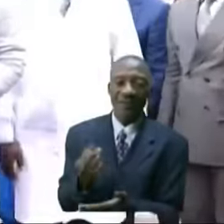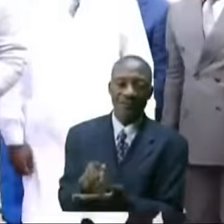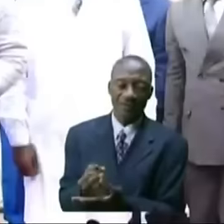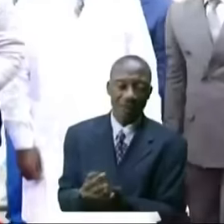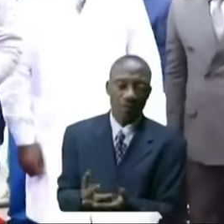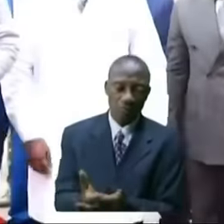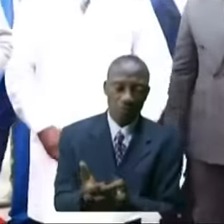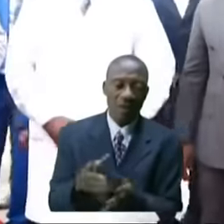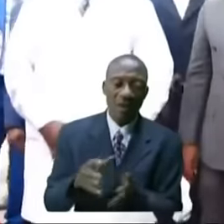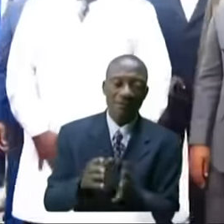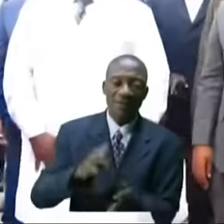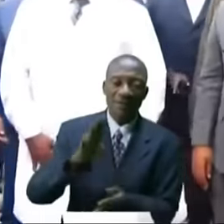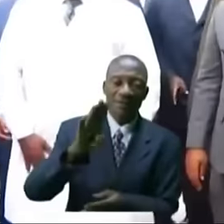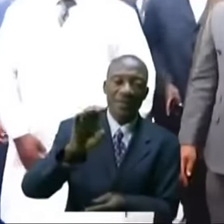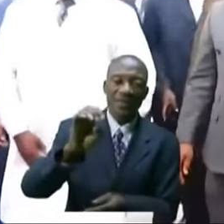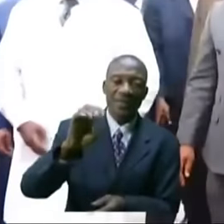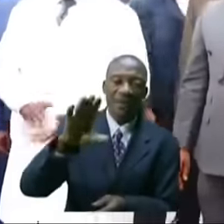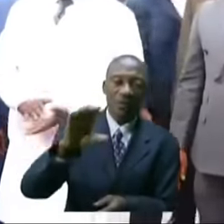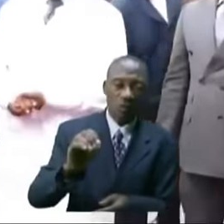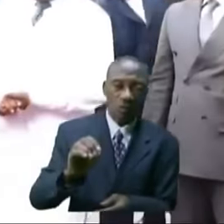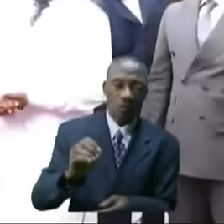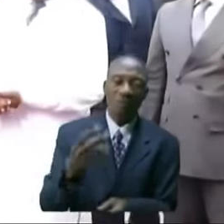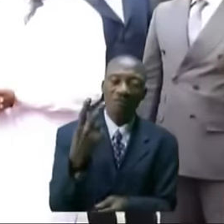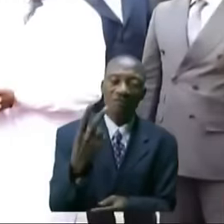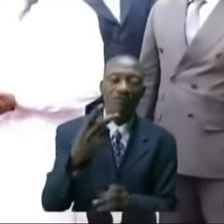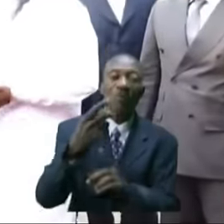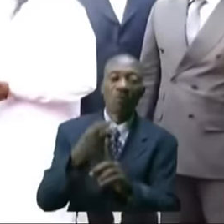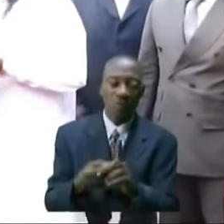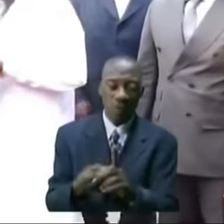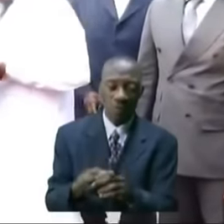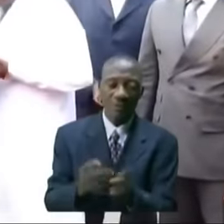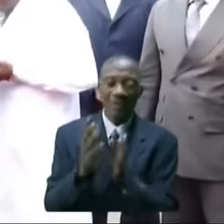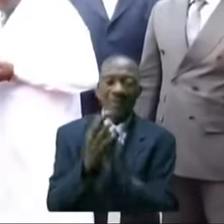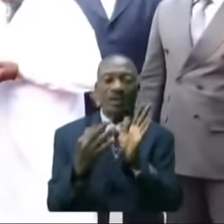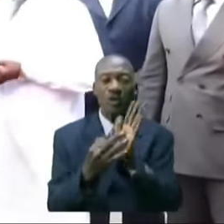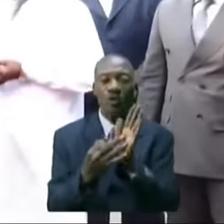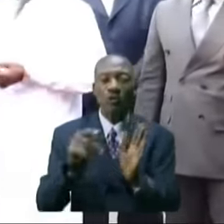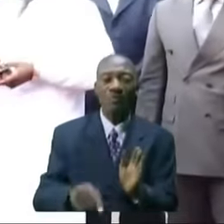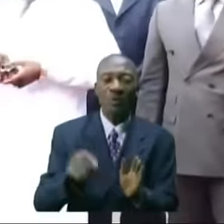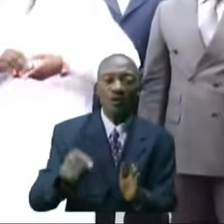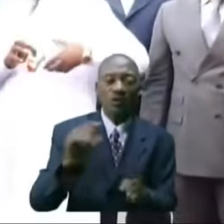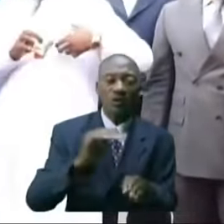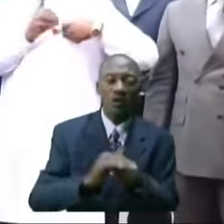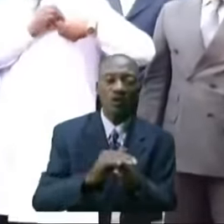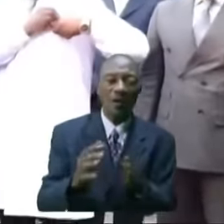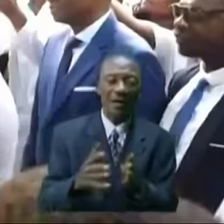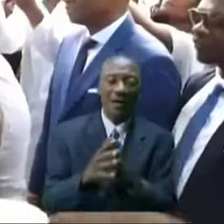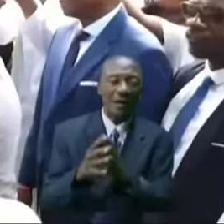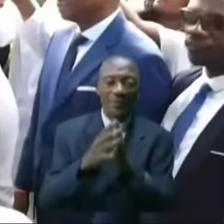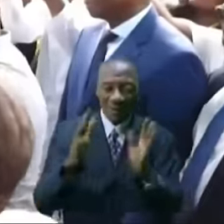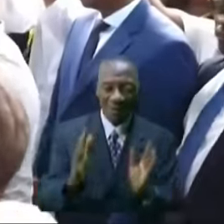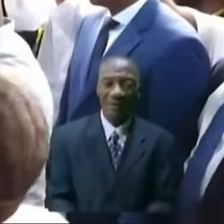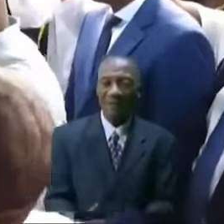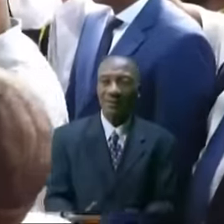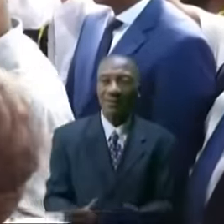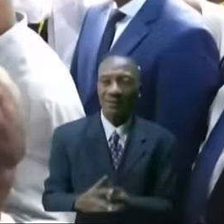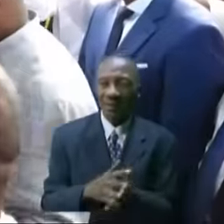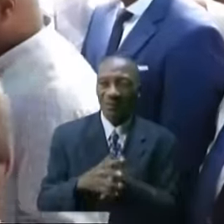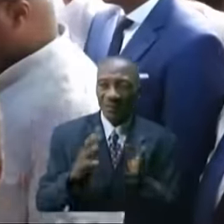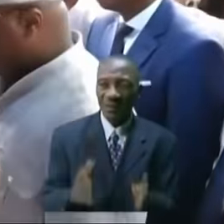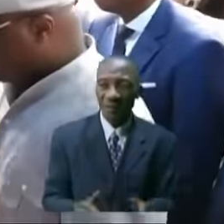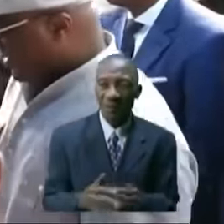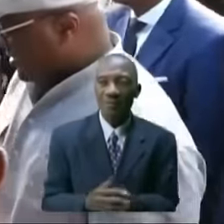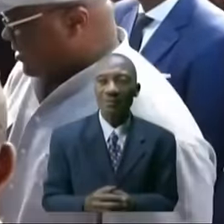BCECO ont duré 20 mois et ont coûté 18 millions de dollars américains. Ils vont se dérouler en trois